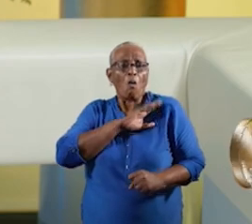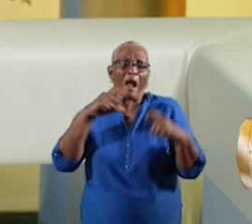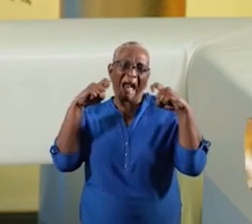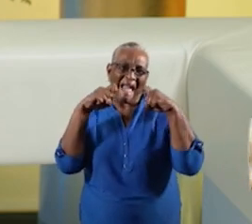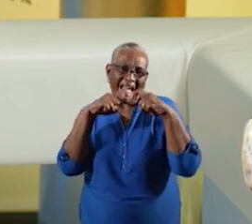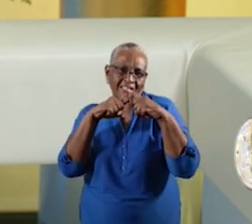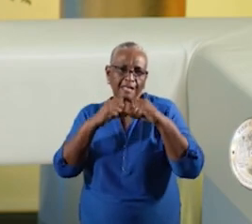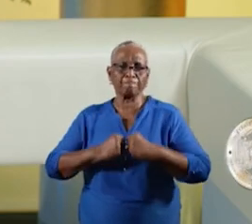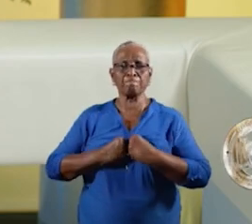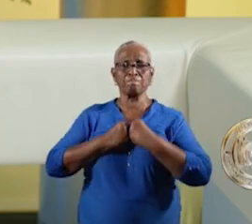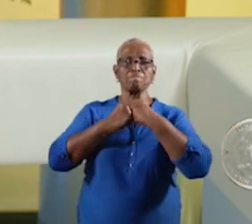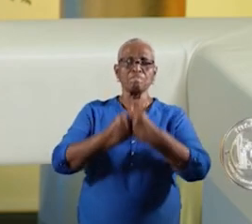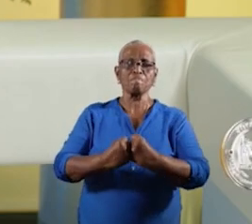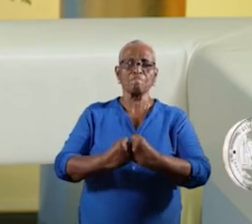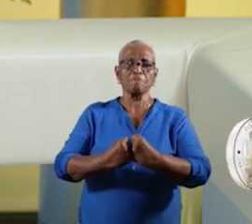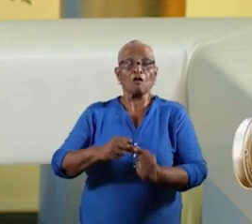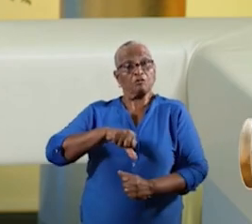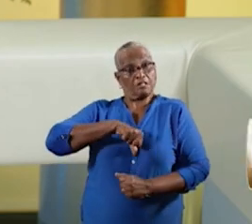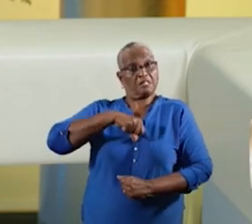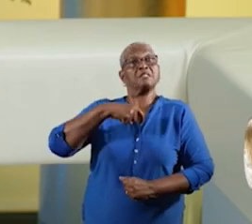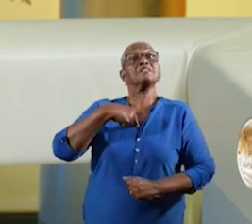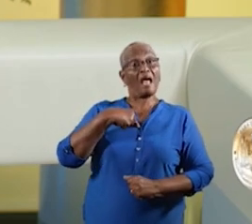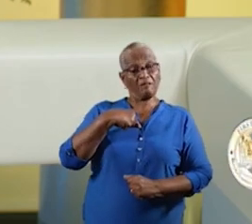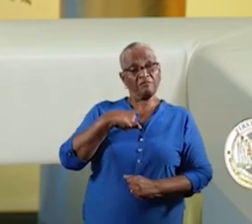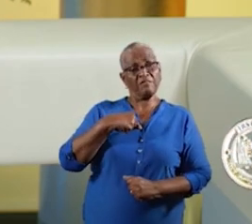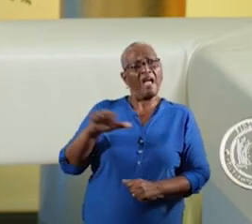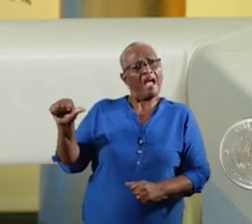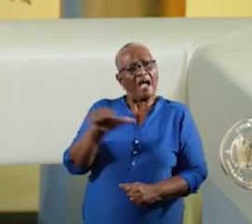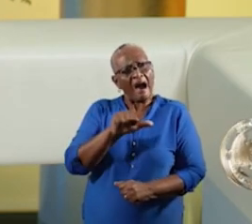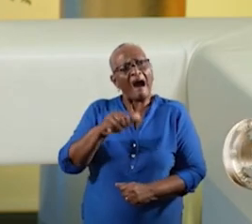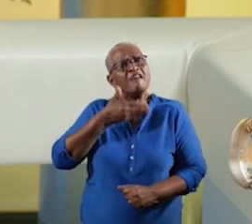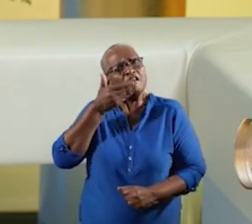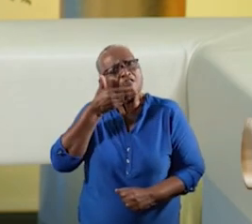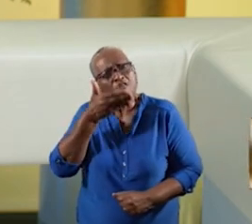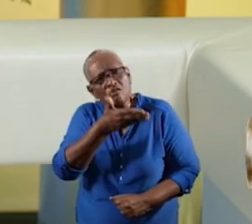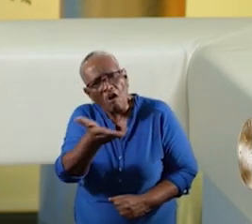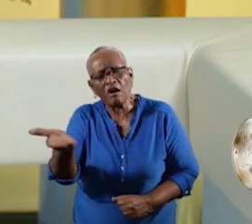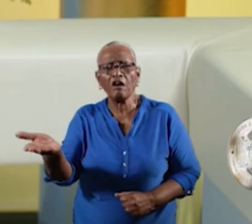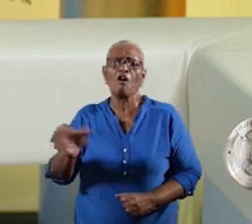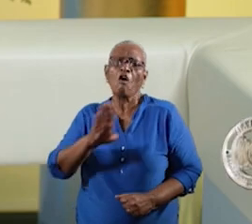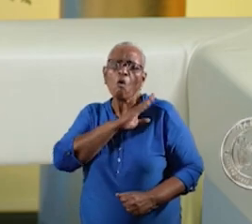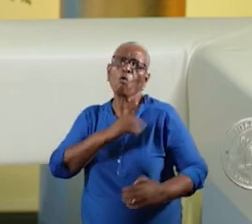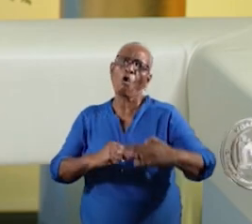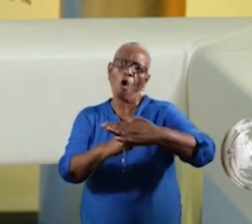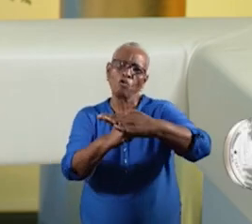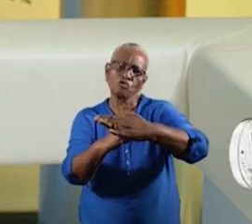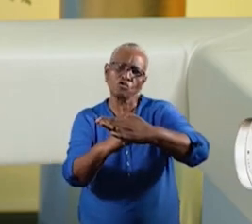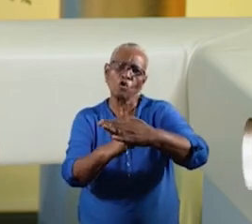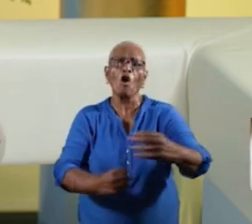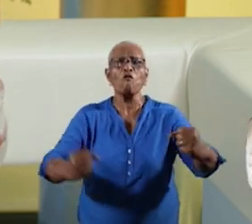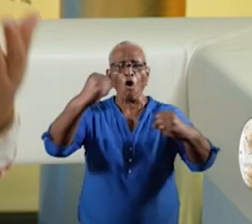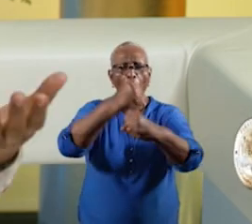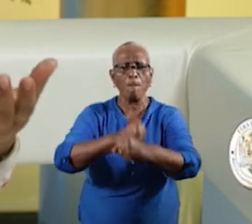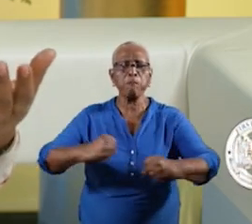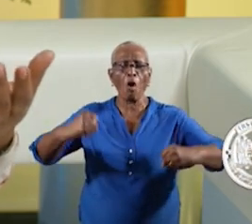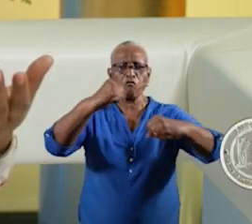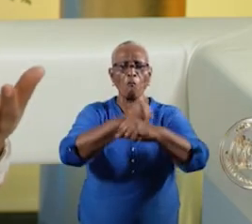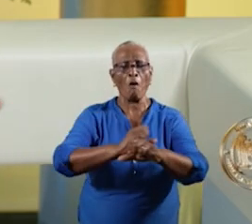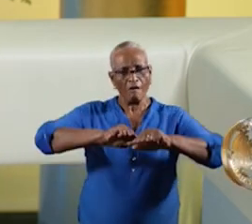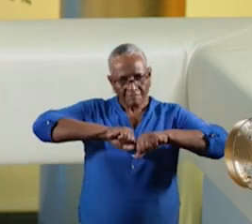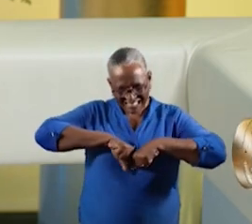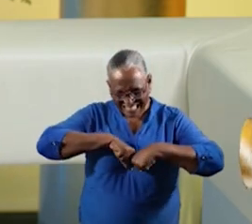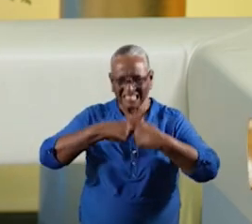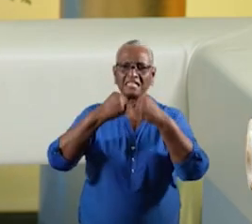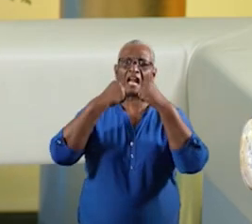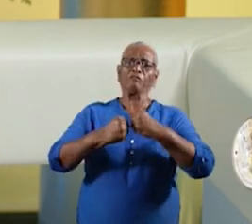vandaag ook extra inzetten om onszelf en onze jongeren te ondersteunen in het opbouwen